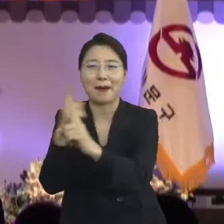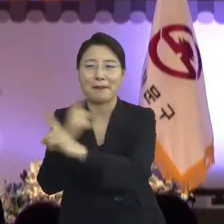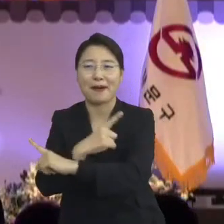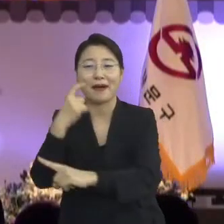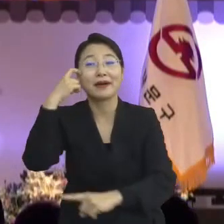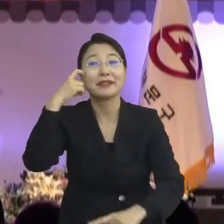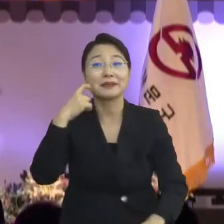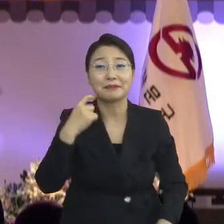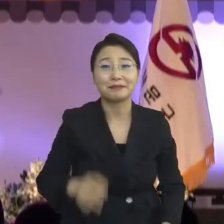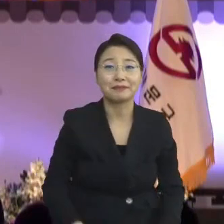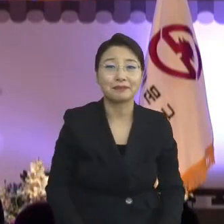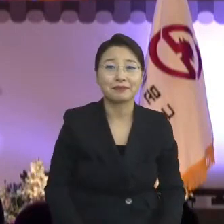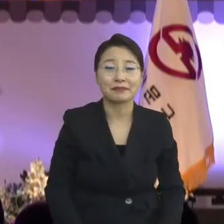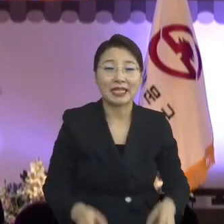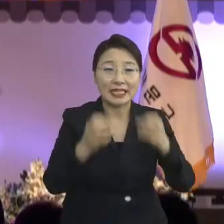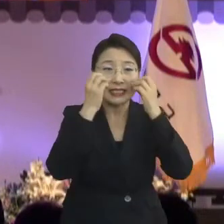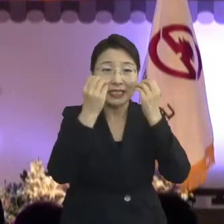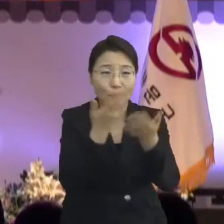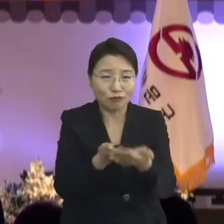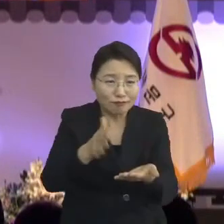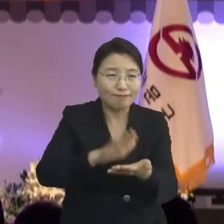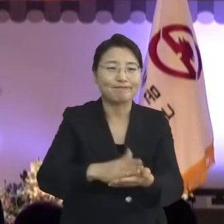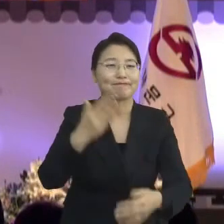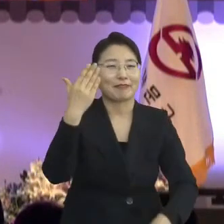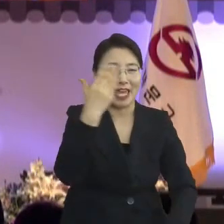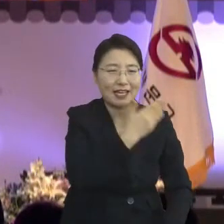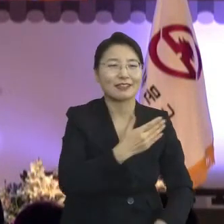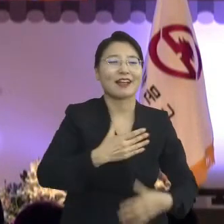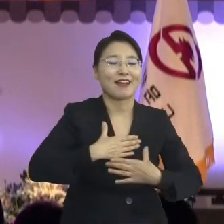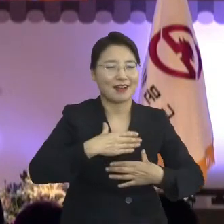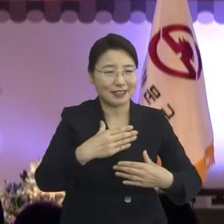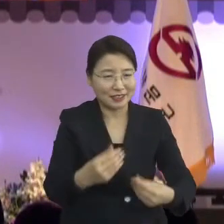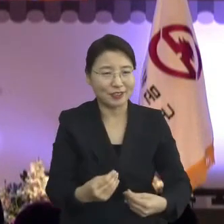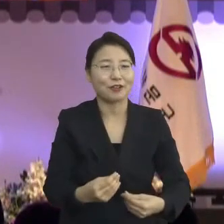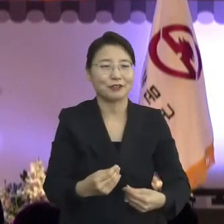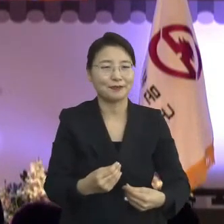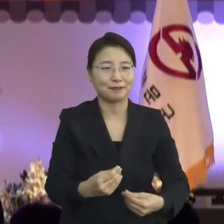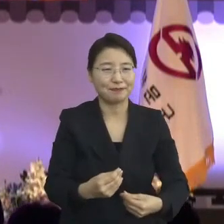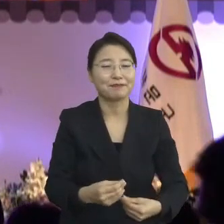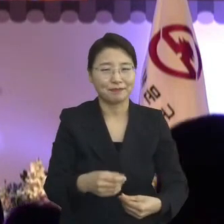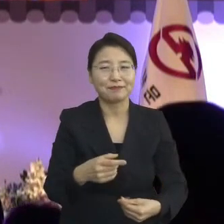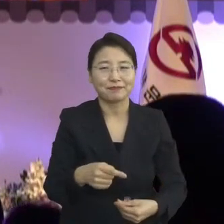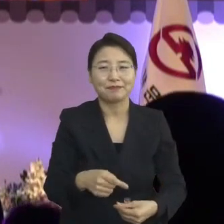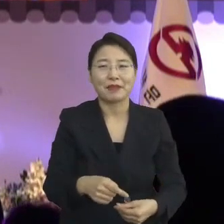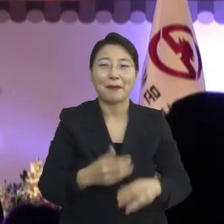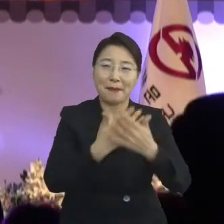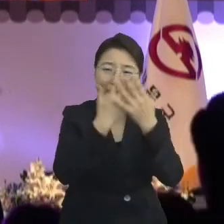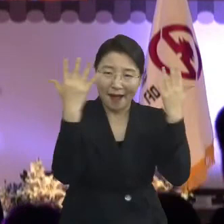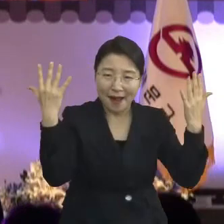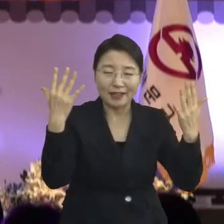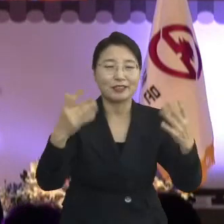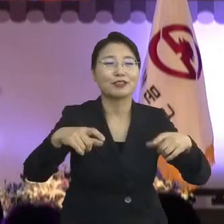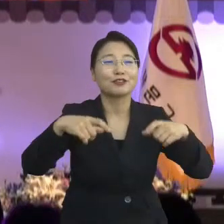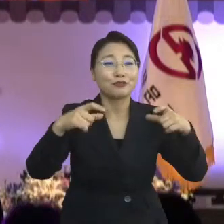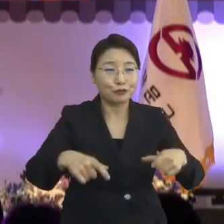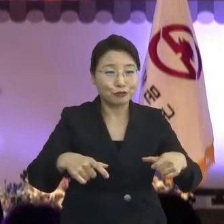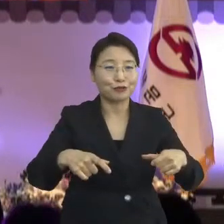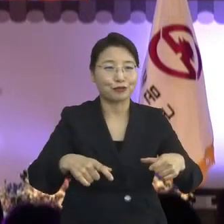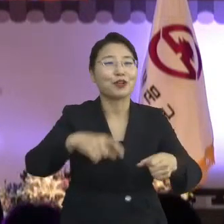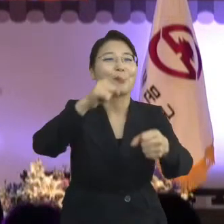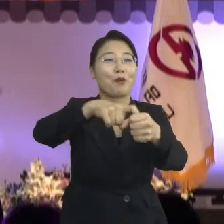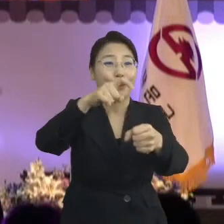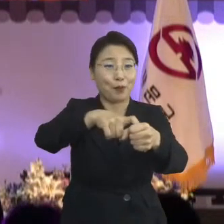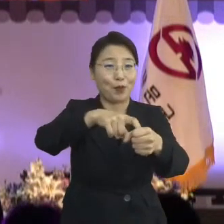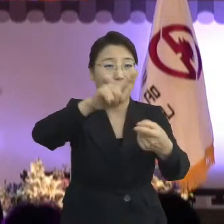있습니다. 쾌적하고 안전하고 투명한 동대문구의 구정 목표가